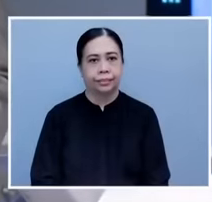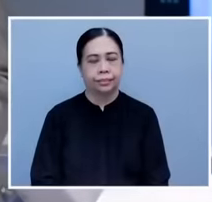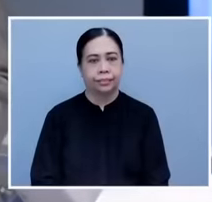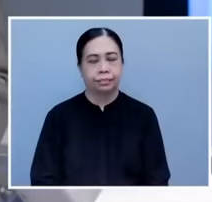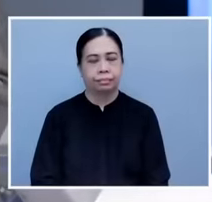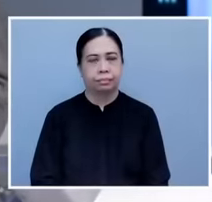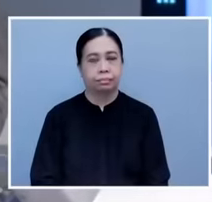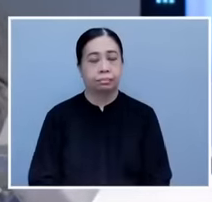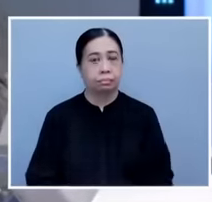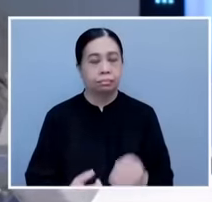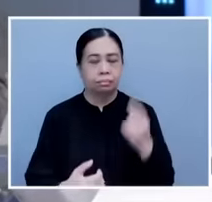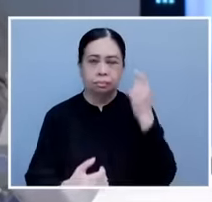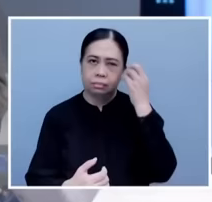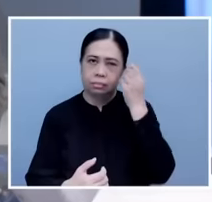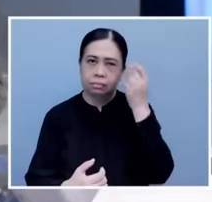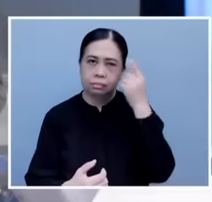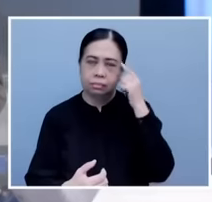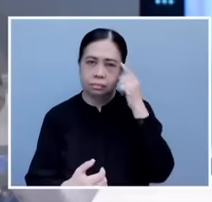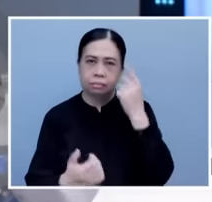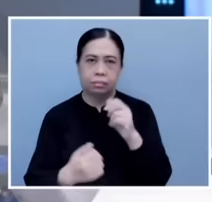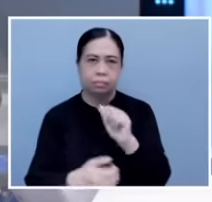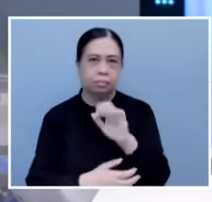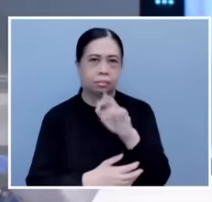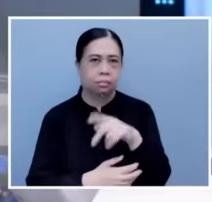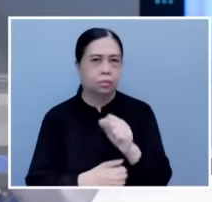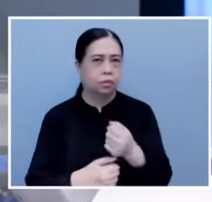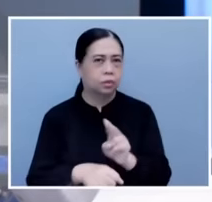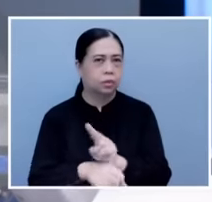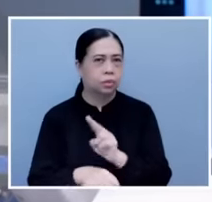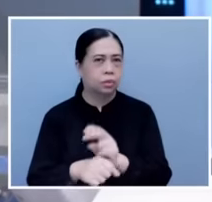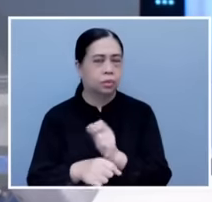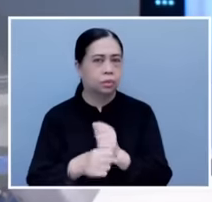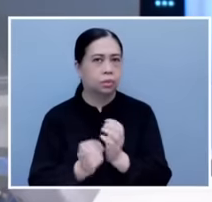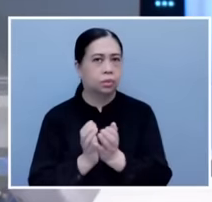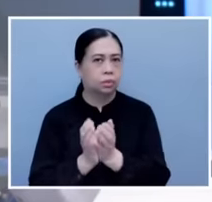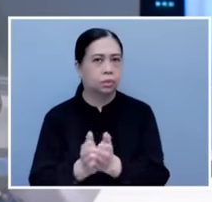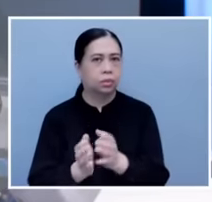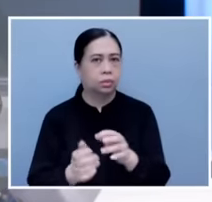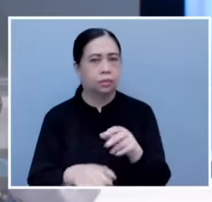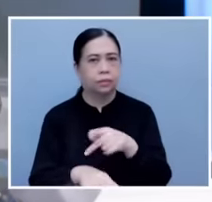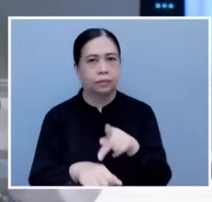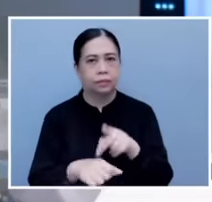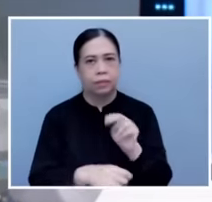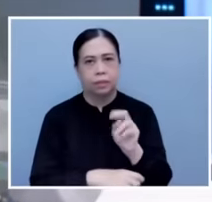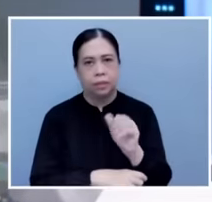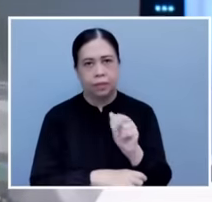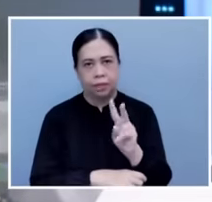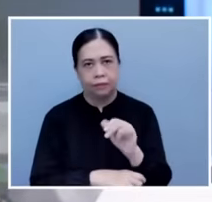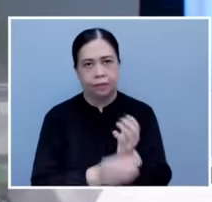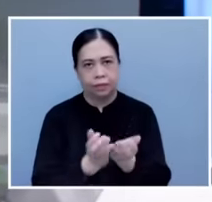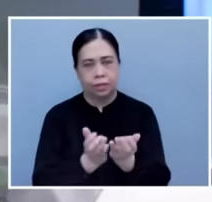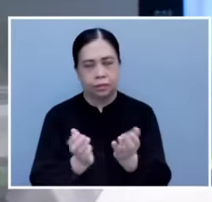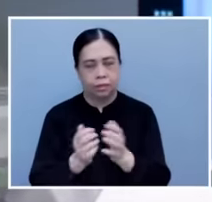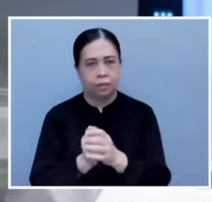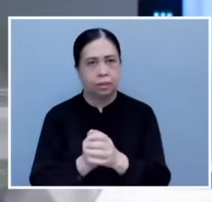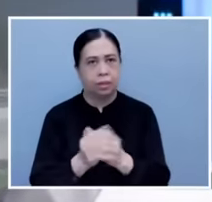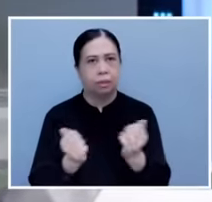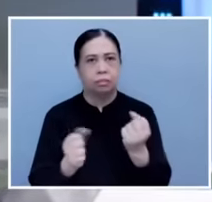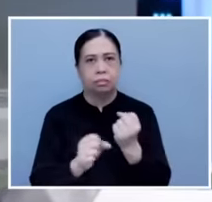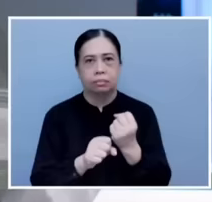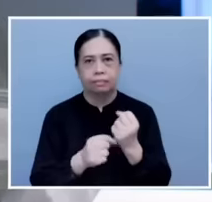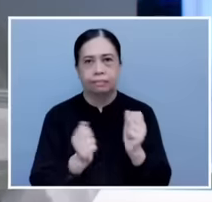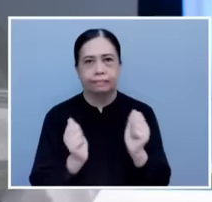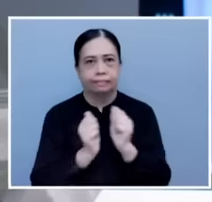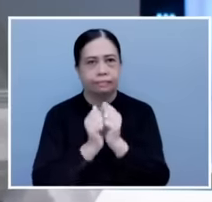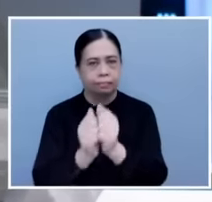Pinag-iisipan na ng Armed Forces of the Philippines ang paggamit po ng mga barko ng Philippine Navy at pagsasagawa ng Joint Resupply